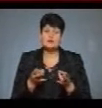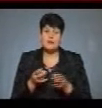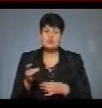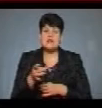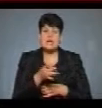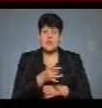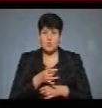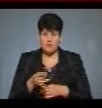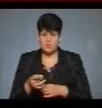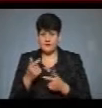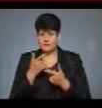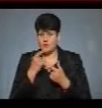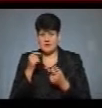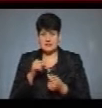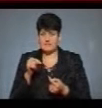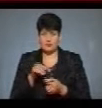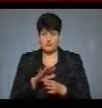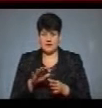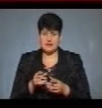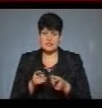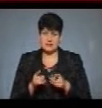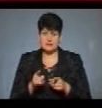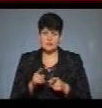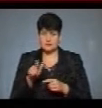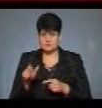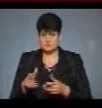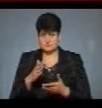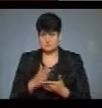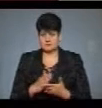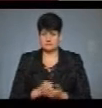регіонів, інформація не відповідає дійсності, пацієнти забезпечені.